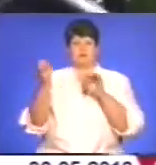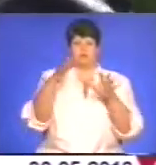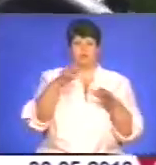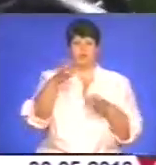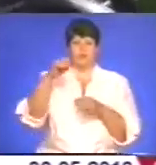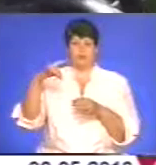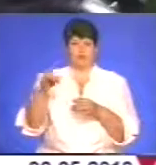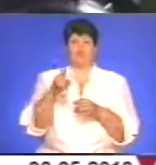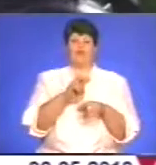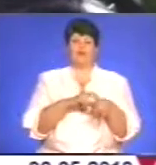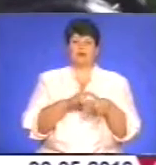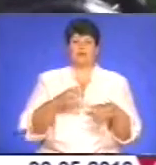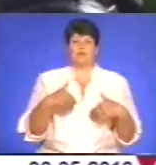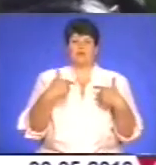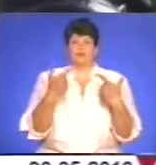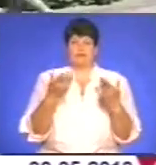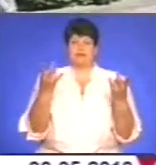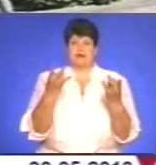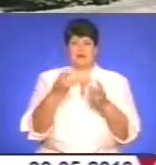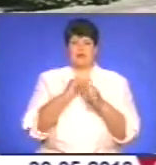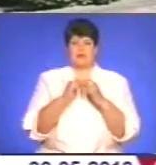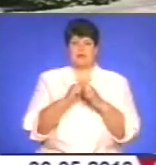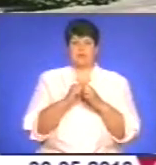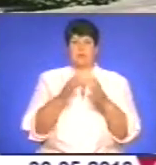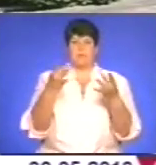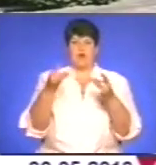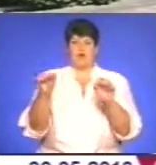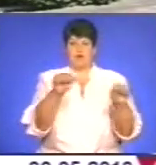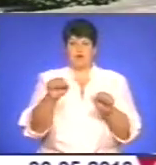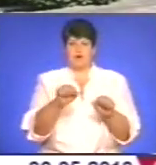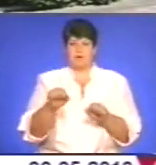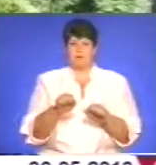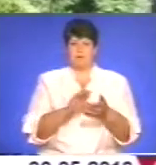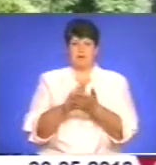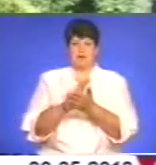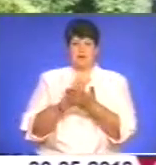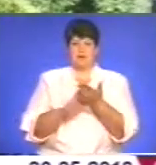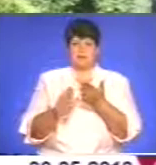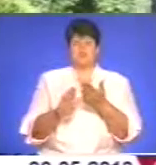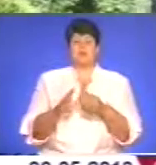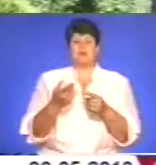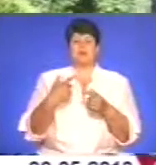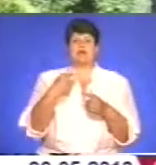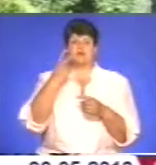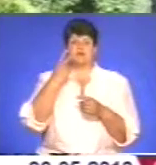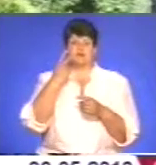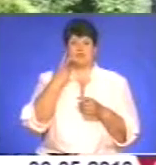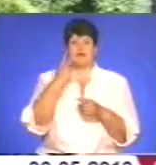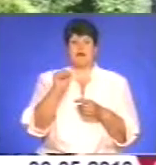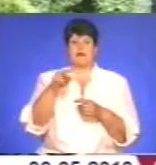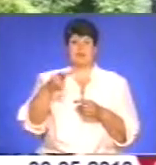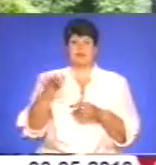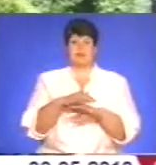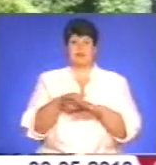Саме тому лікарі рекомендують частіше проводити вологе прибирання. Алергікам завжди на вулиці буде гірше в цей